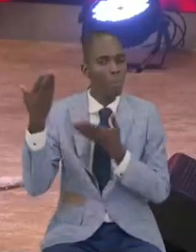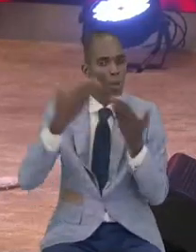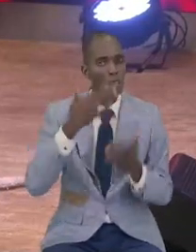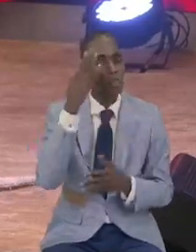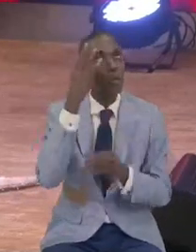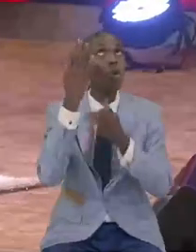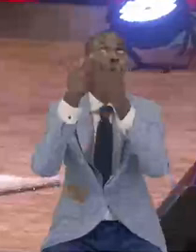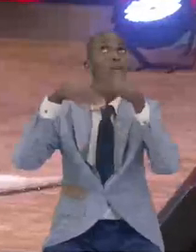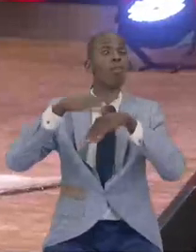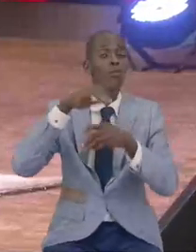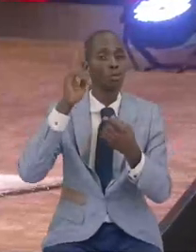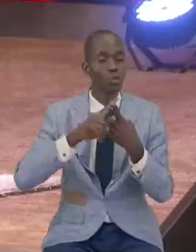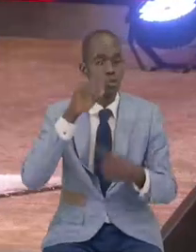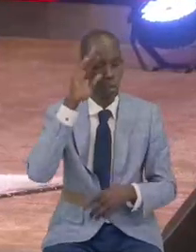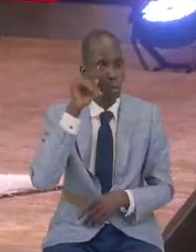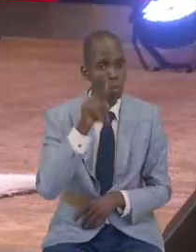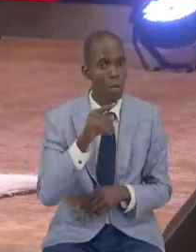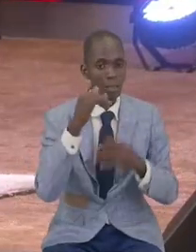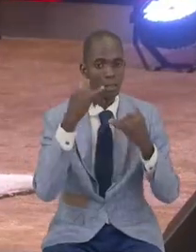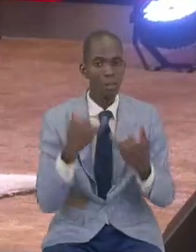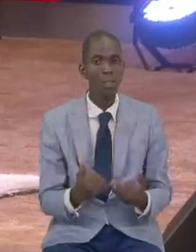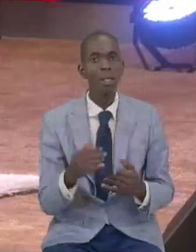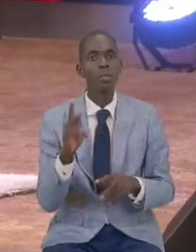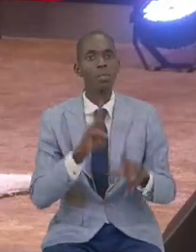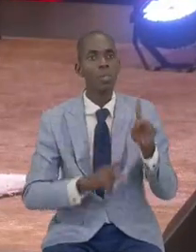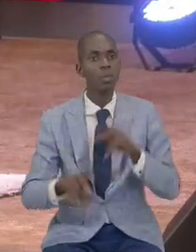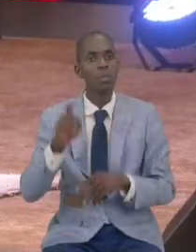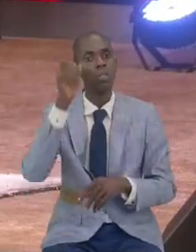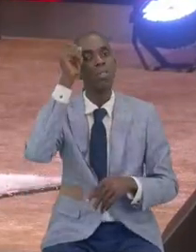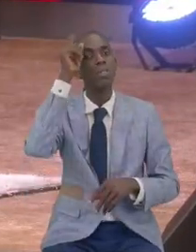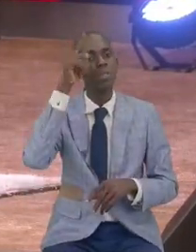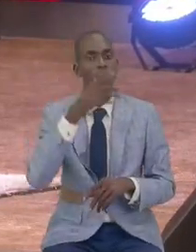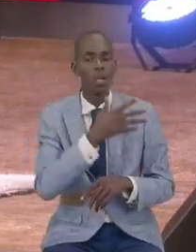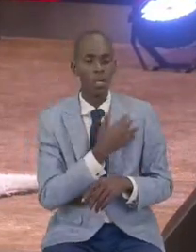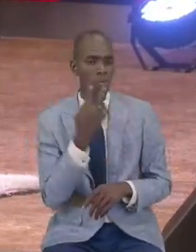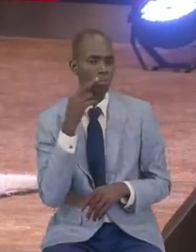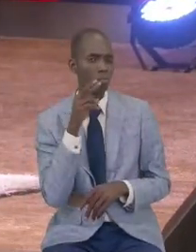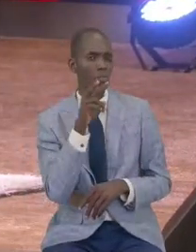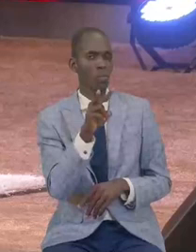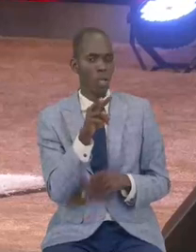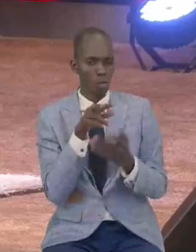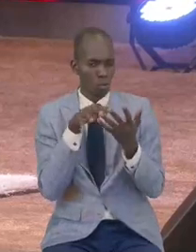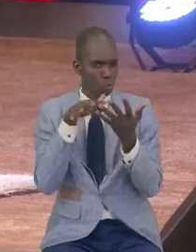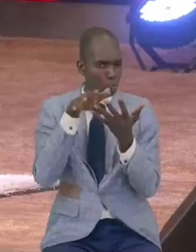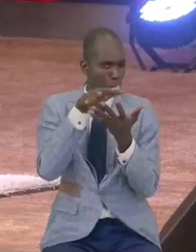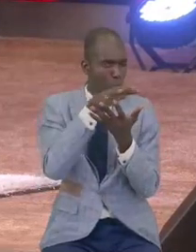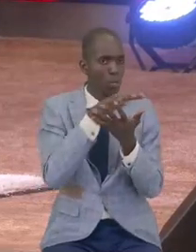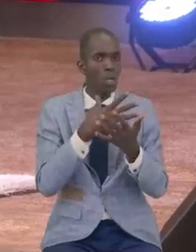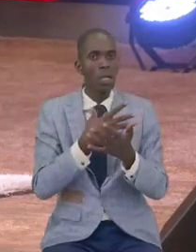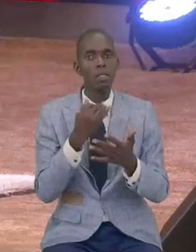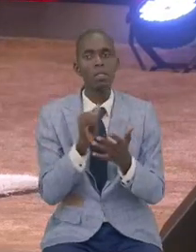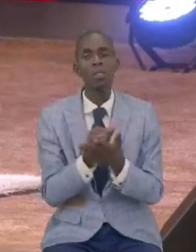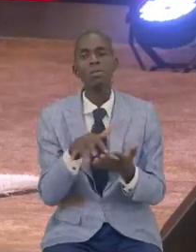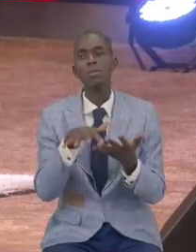et il a compris. Et ils ont reconnu, ils les ont étudiés, ils ont dit que ce sont des